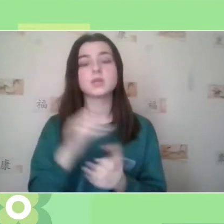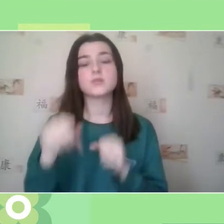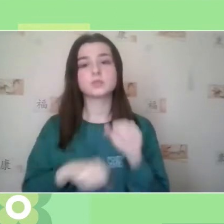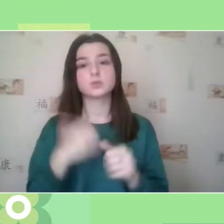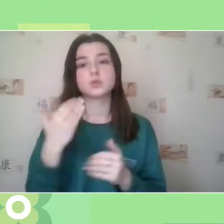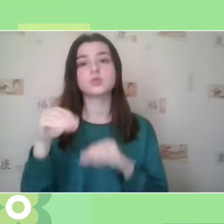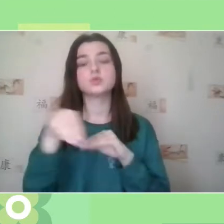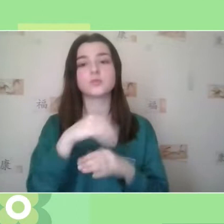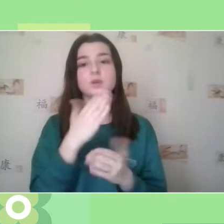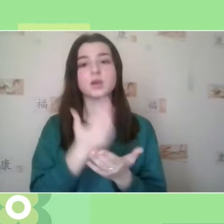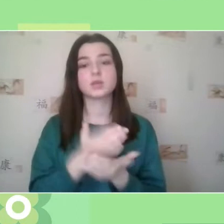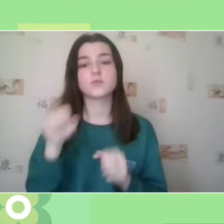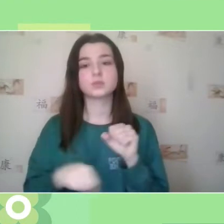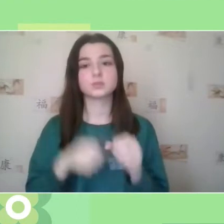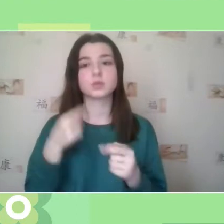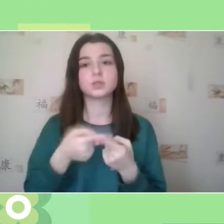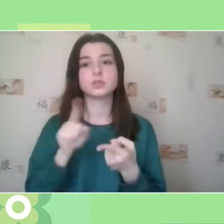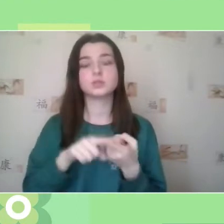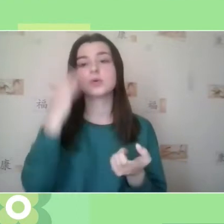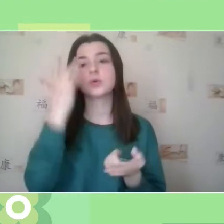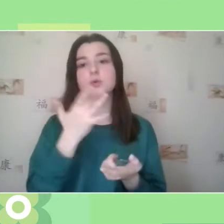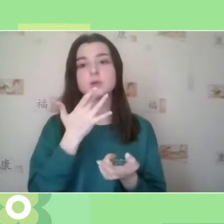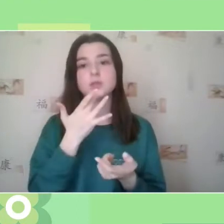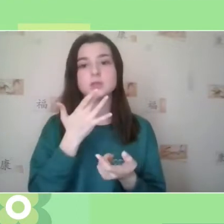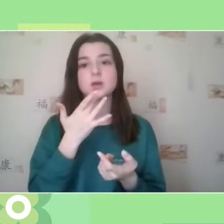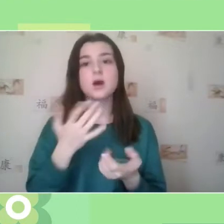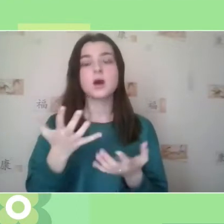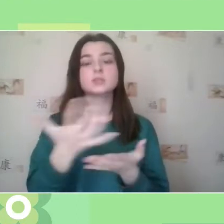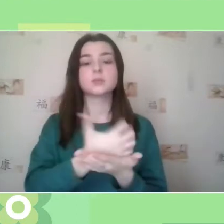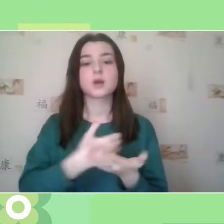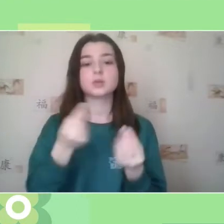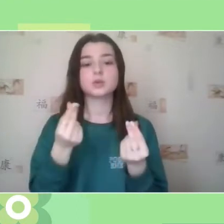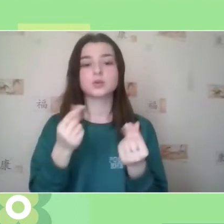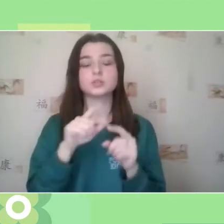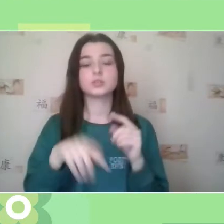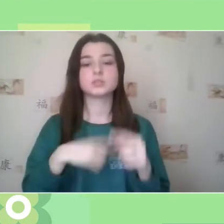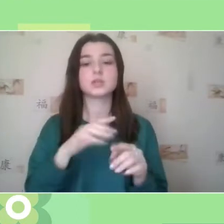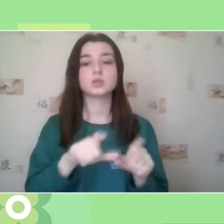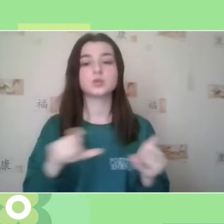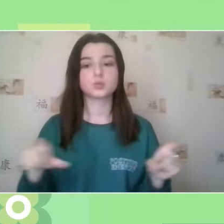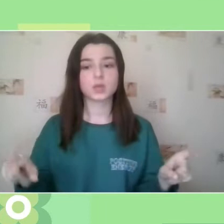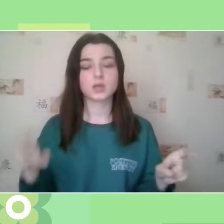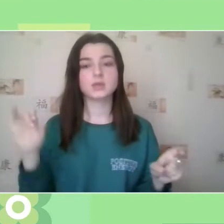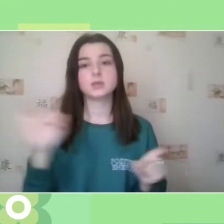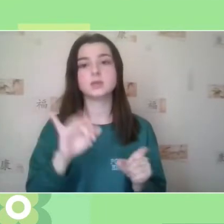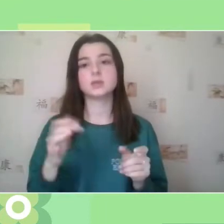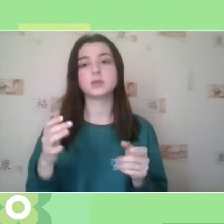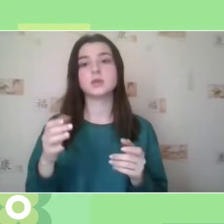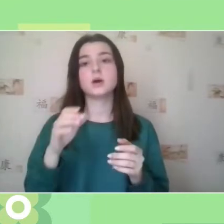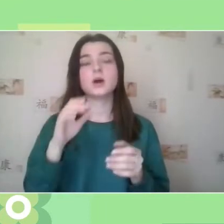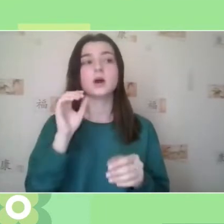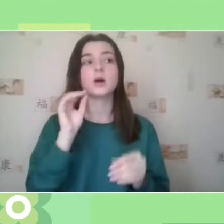є велосипед, і ми цього літа надонатили гроші серед людей і встановили за зібрані кошти велопарковку